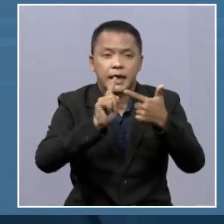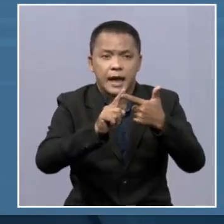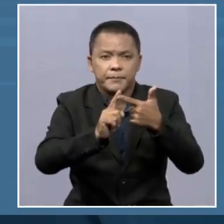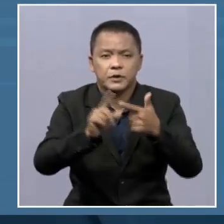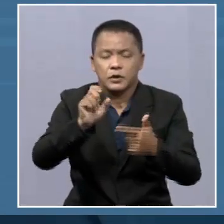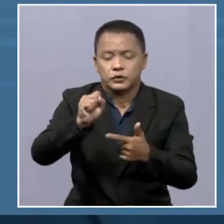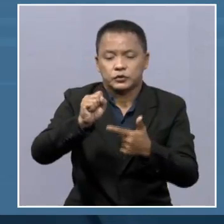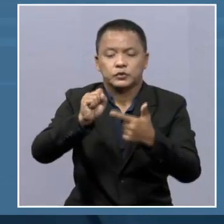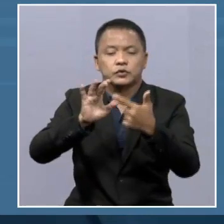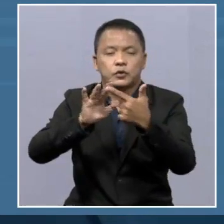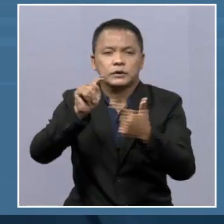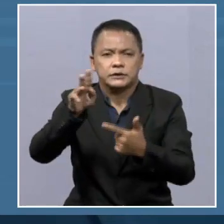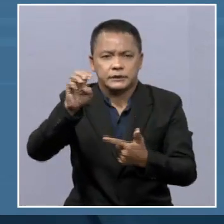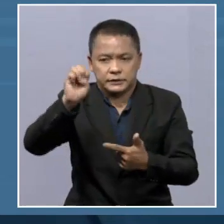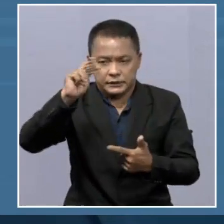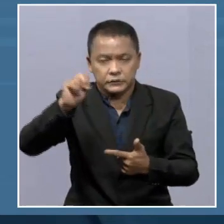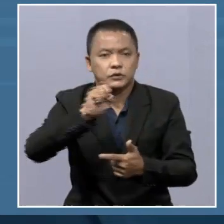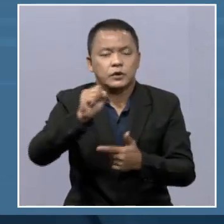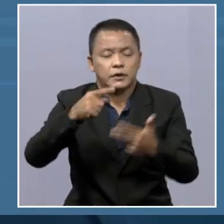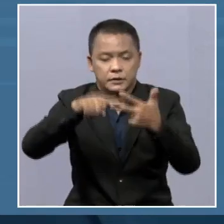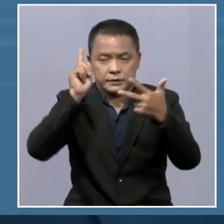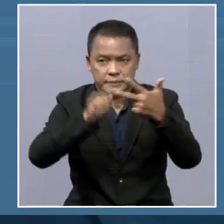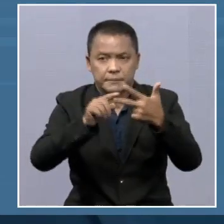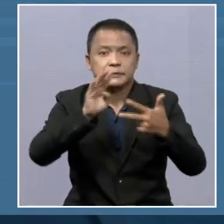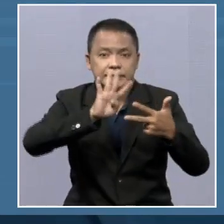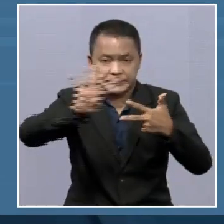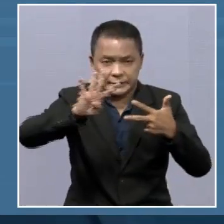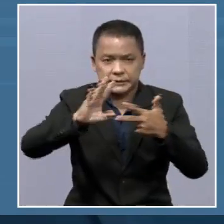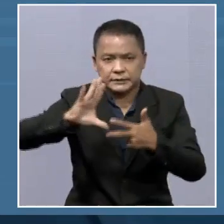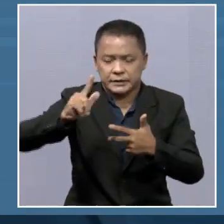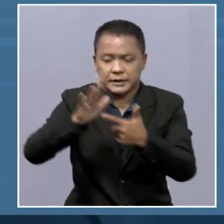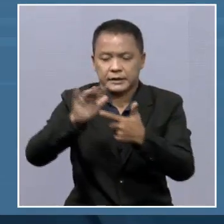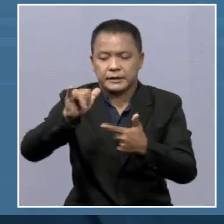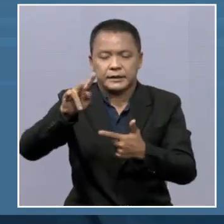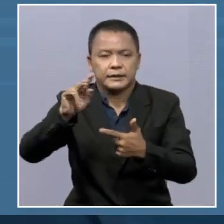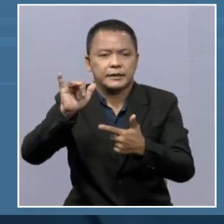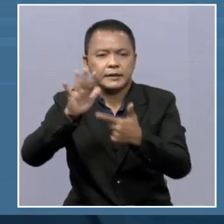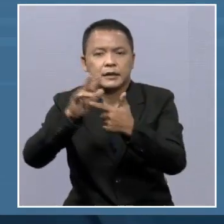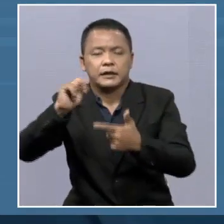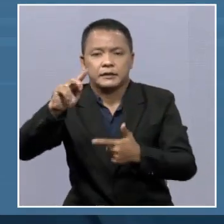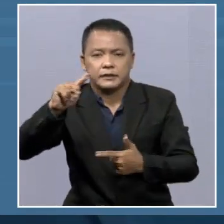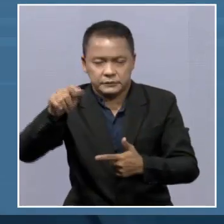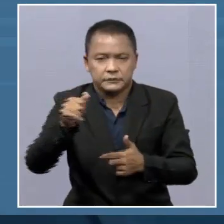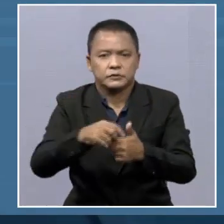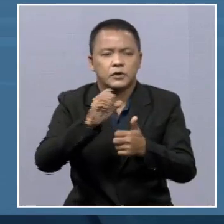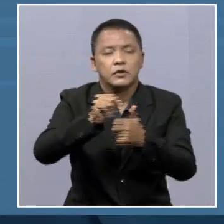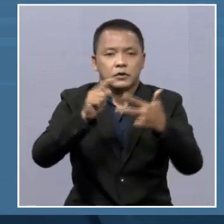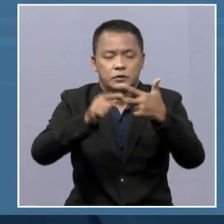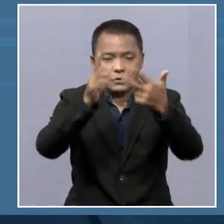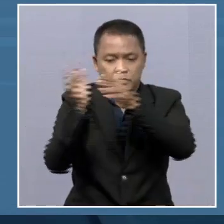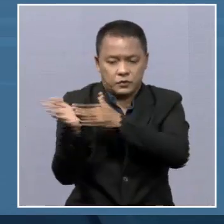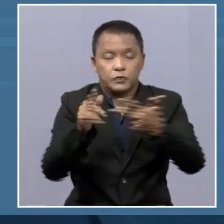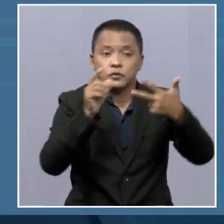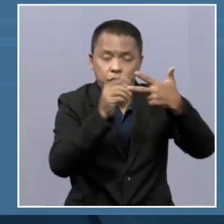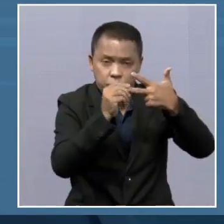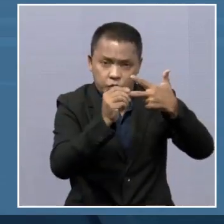ทินนบขำอดีตสสปทุมธานีแล้วก็เขต4ชัยยันผลสุวรรณสสปทุมธานีนะคะส่วนก๊กสุดท้